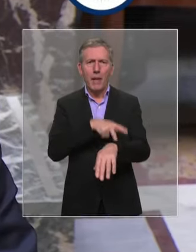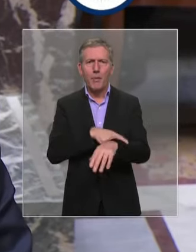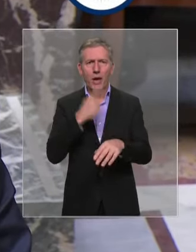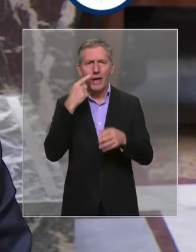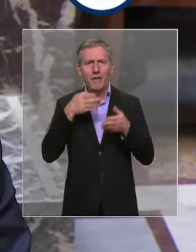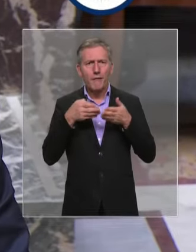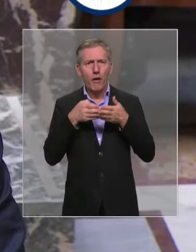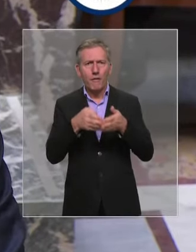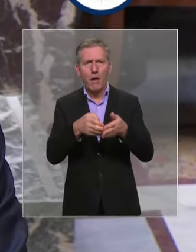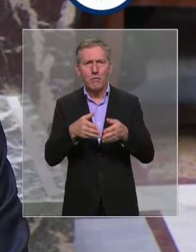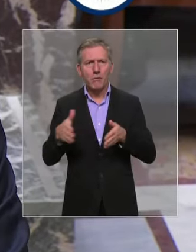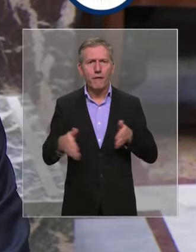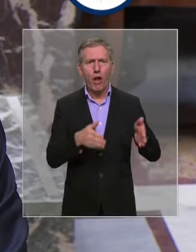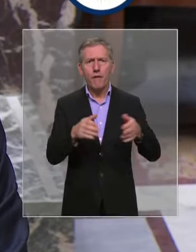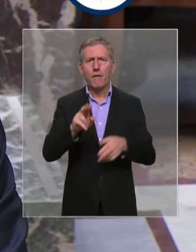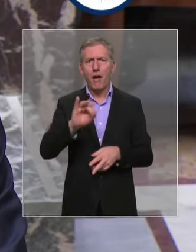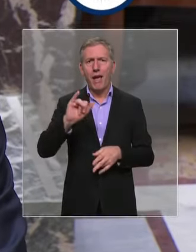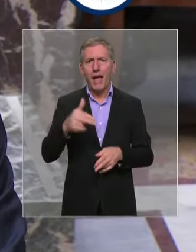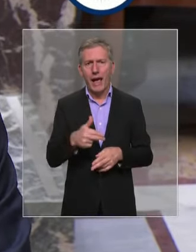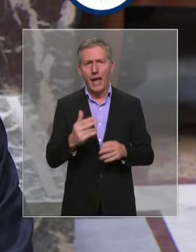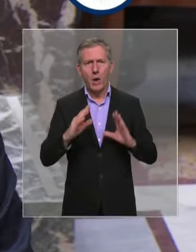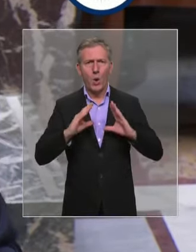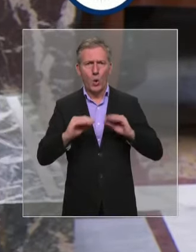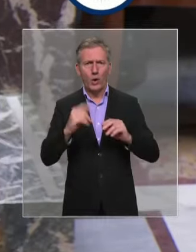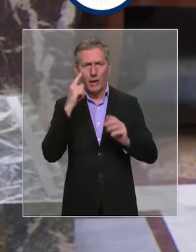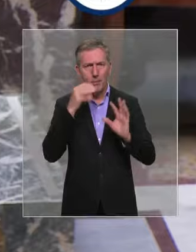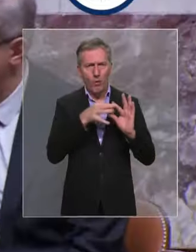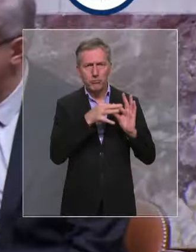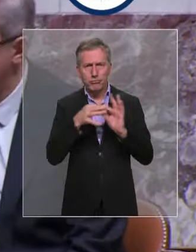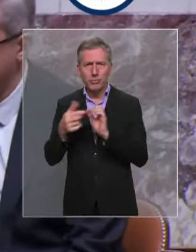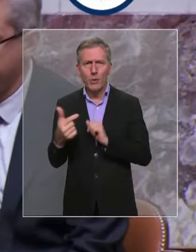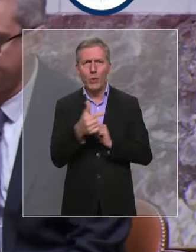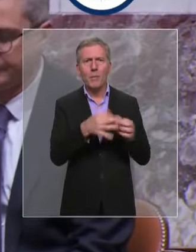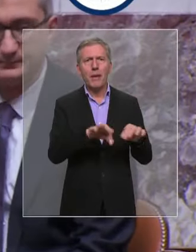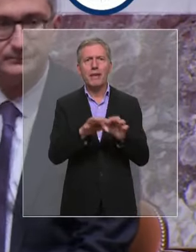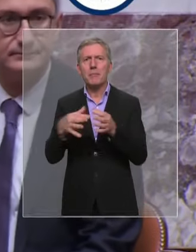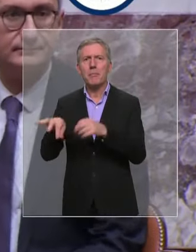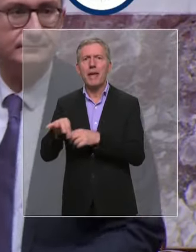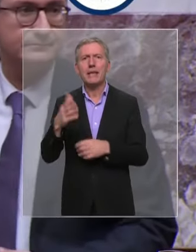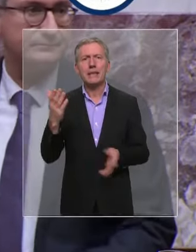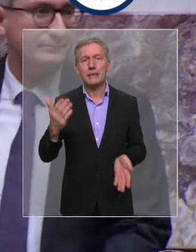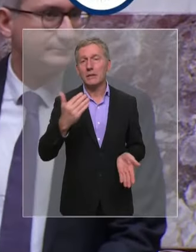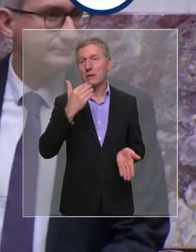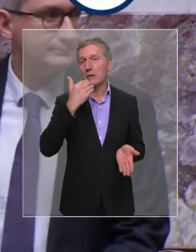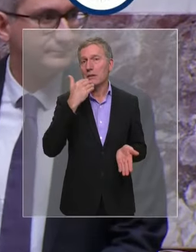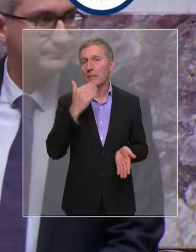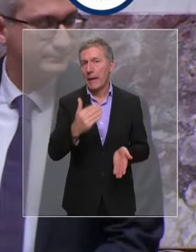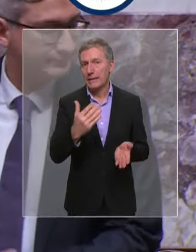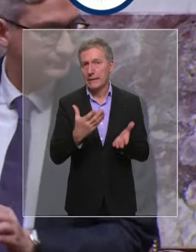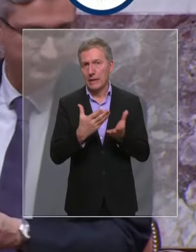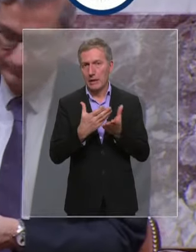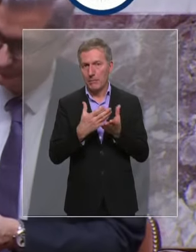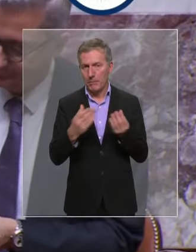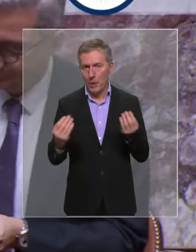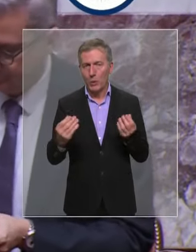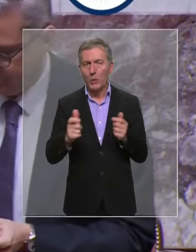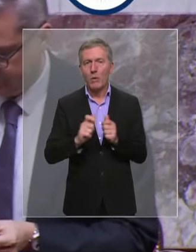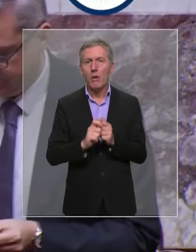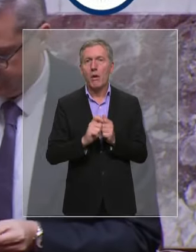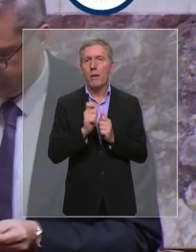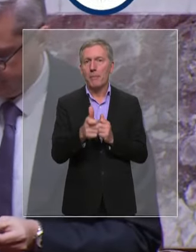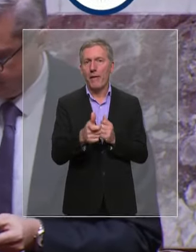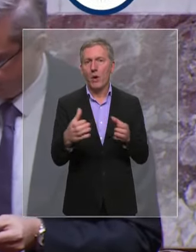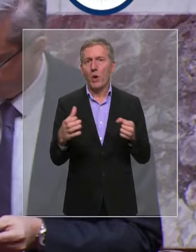aussi, une réalisation très concrète au service de la France et de l'Allemagne. Merci beaucoup, monsieur le ministre. La parole est pour le groupe